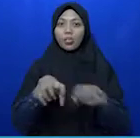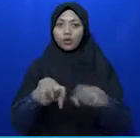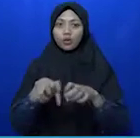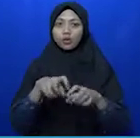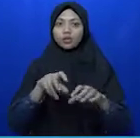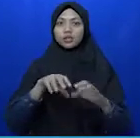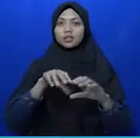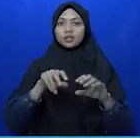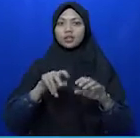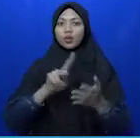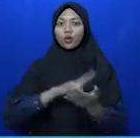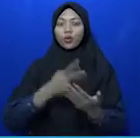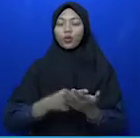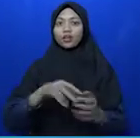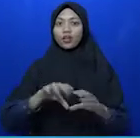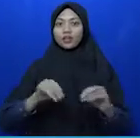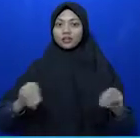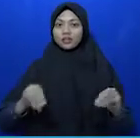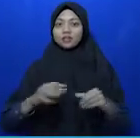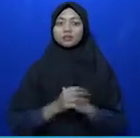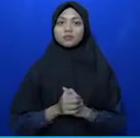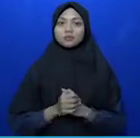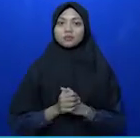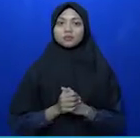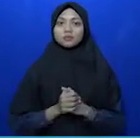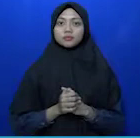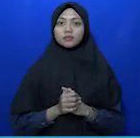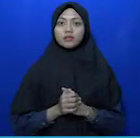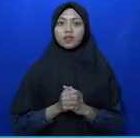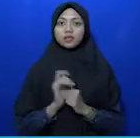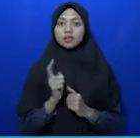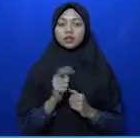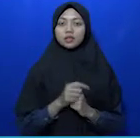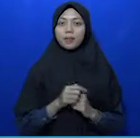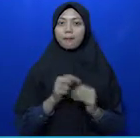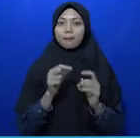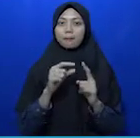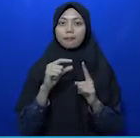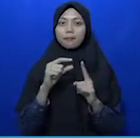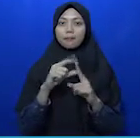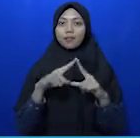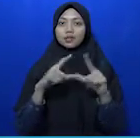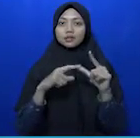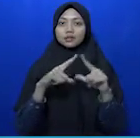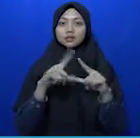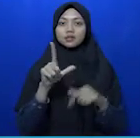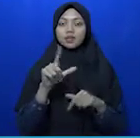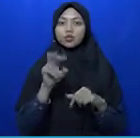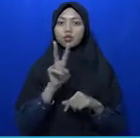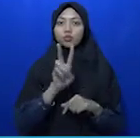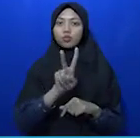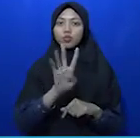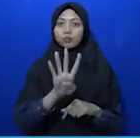karya di dalam pasal 24 ya, ayat 2A,